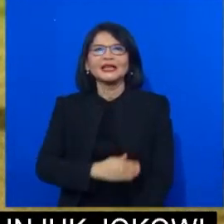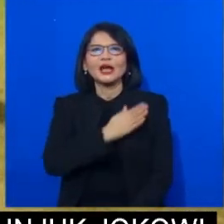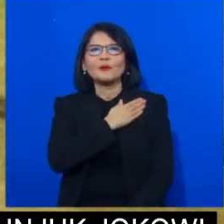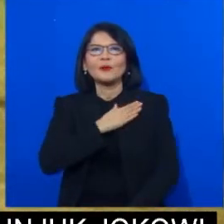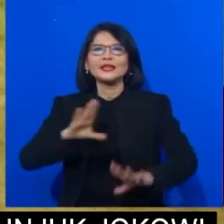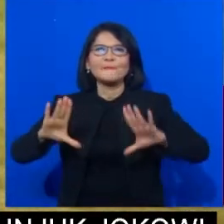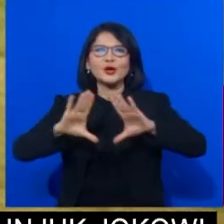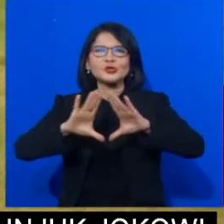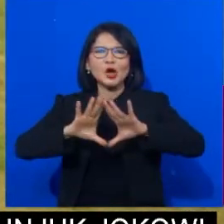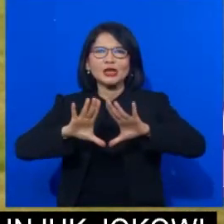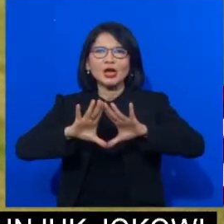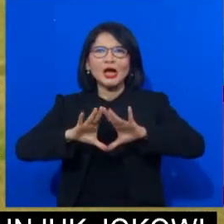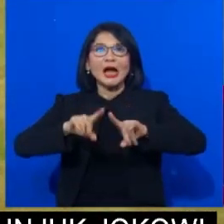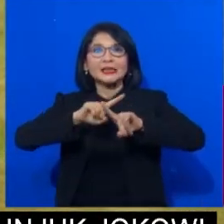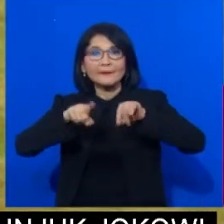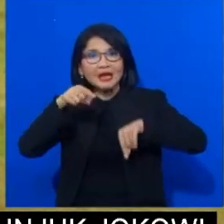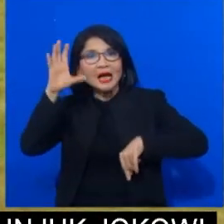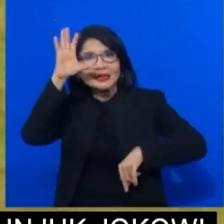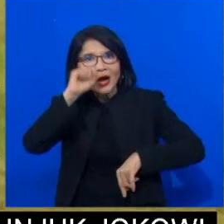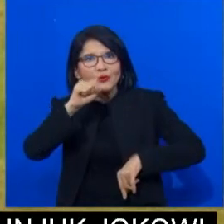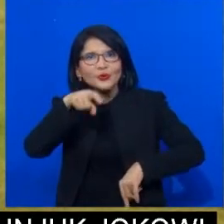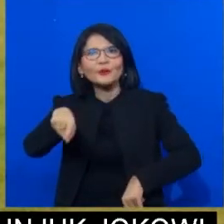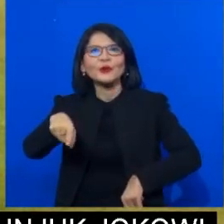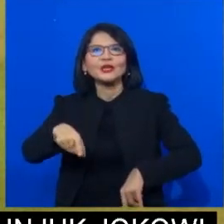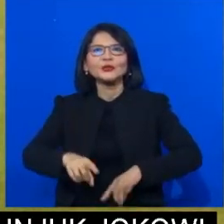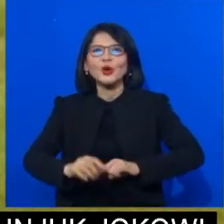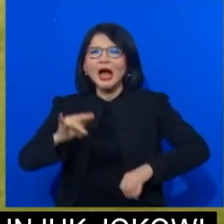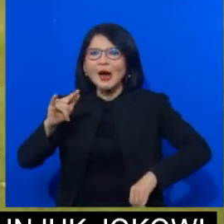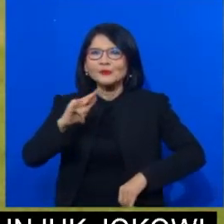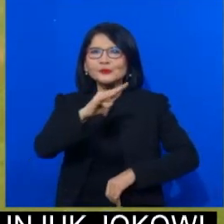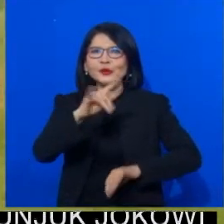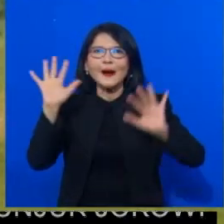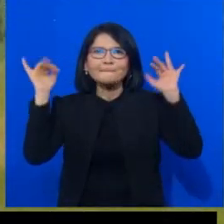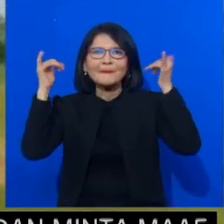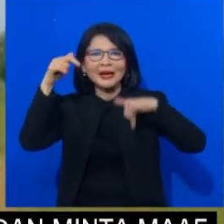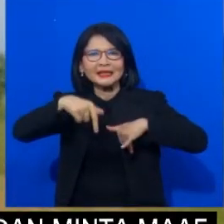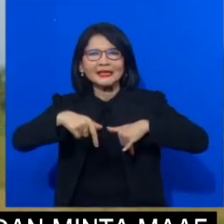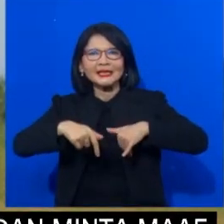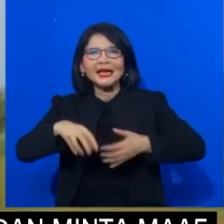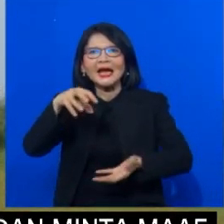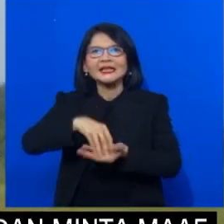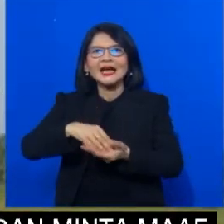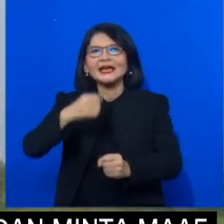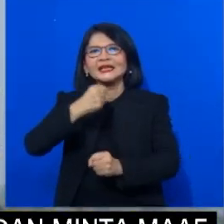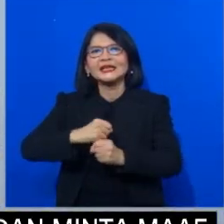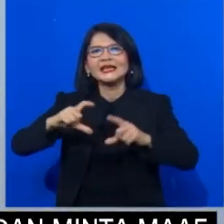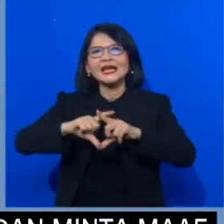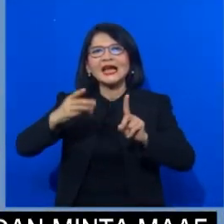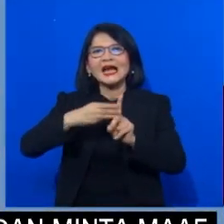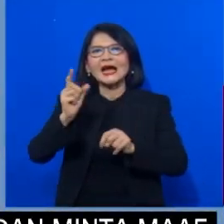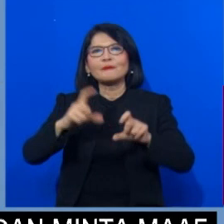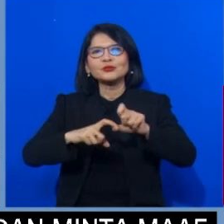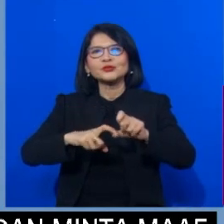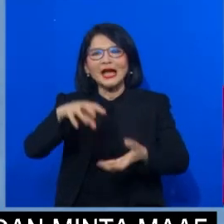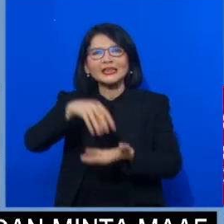Timur. Namun, tahukah Anda jika berbagai model pesawat Aero Modeling ini adalah berbahan baku styrofoam bekas?